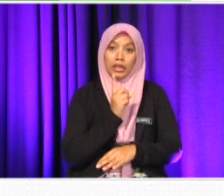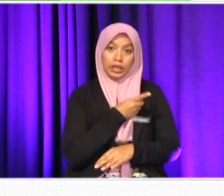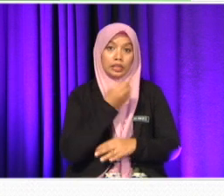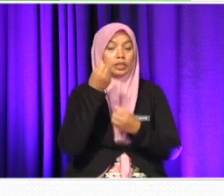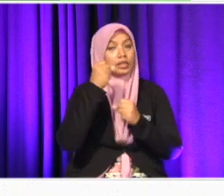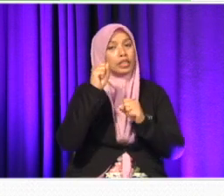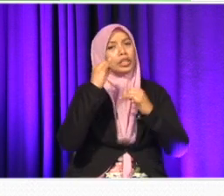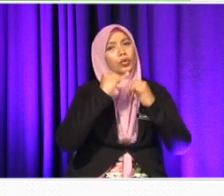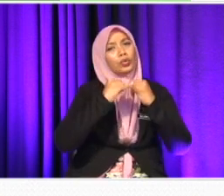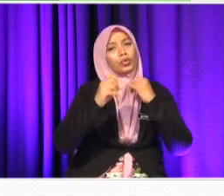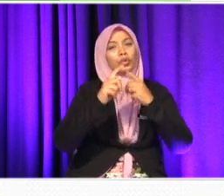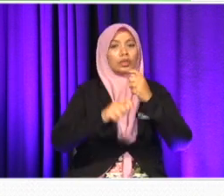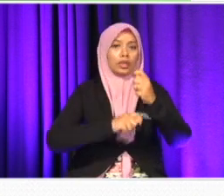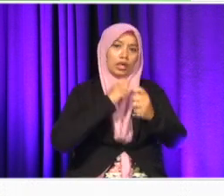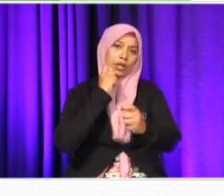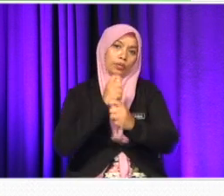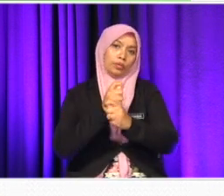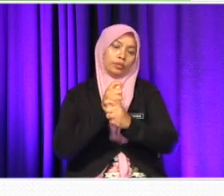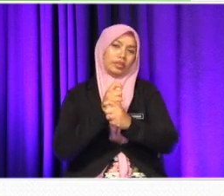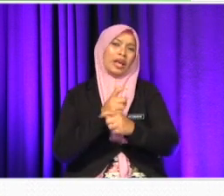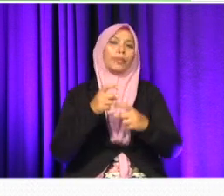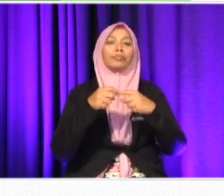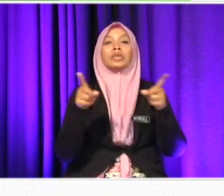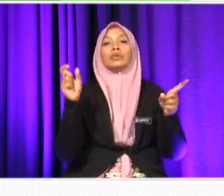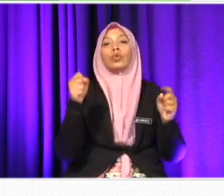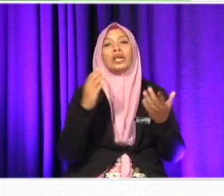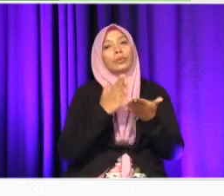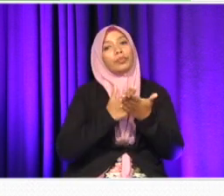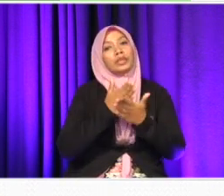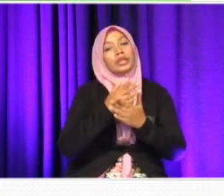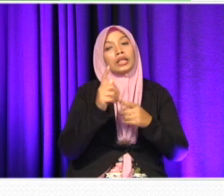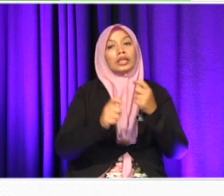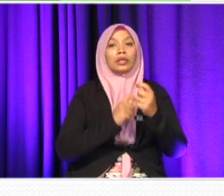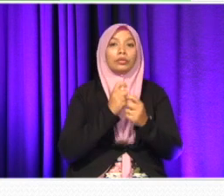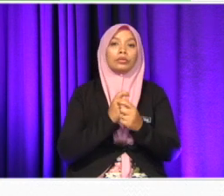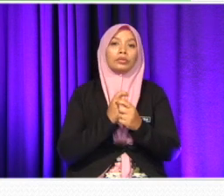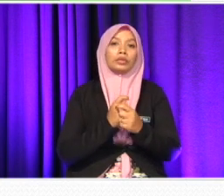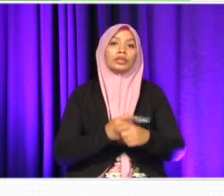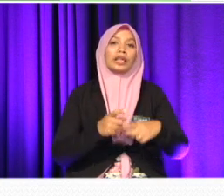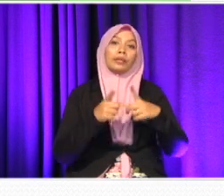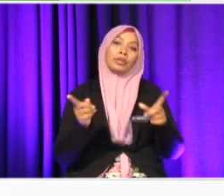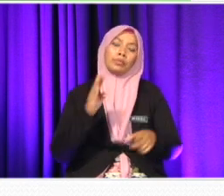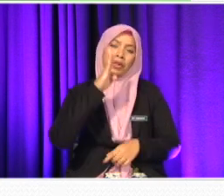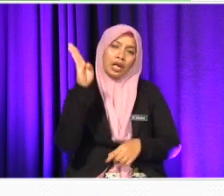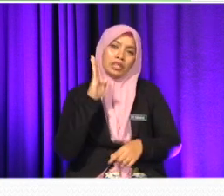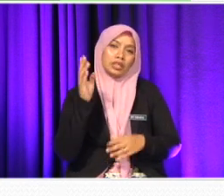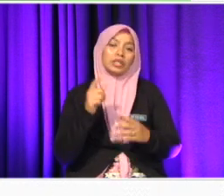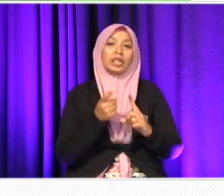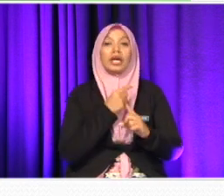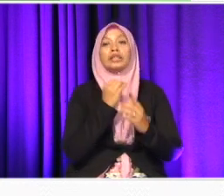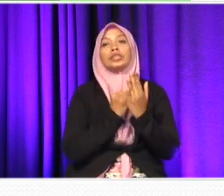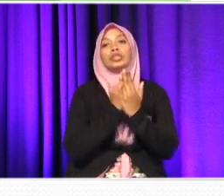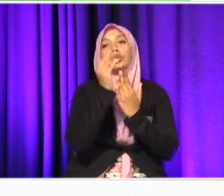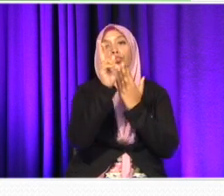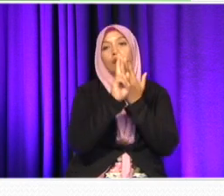ujung tahu nah tapi boleh berlaku di pertengahan tahun tapi ndak memudahkannya daripada Januari kepada Desember lah jadi